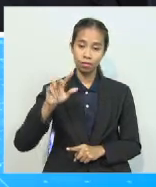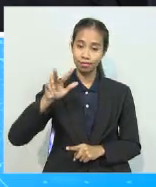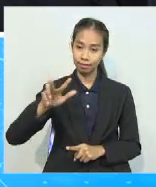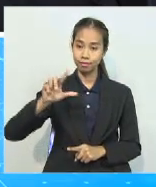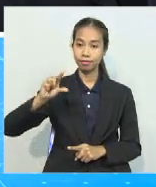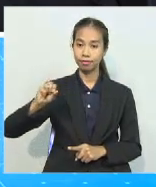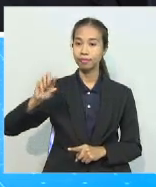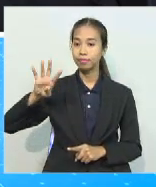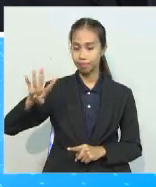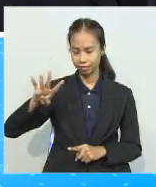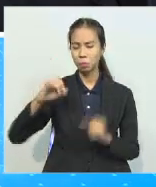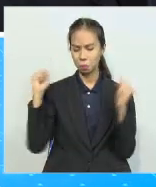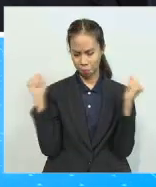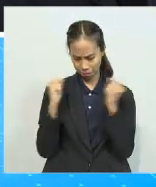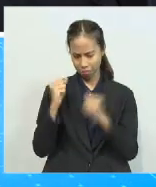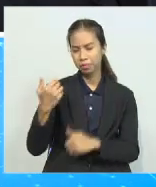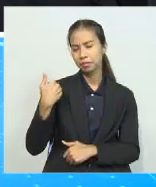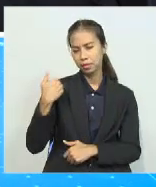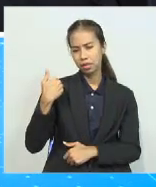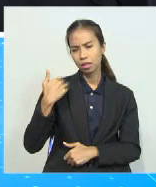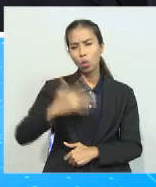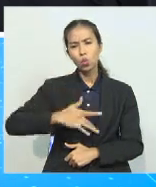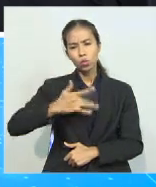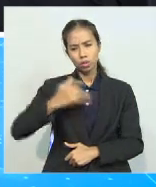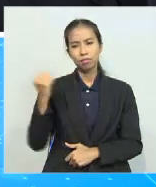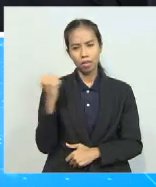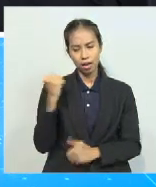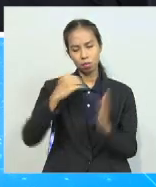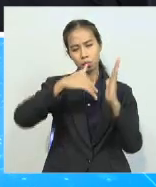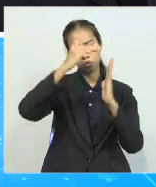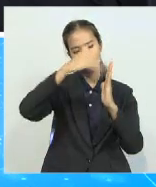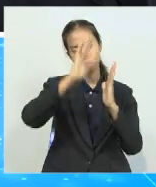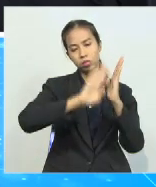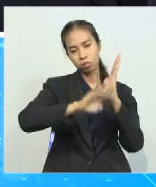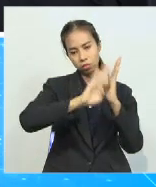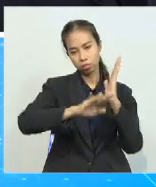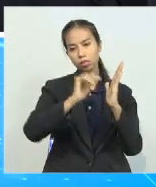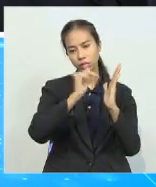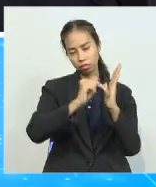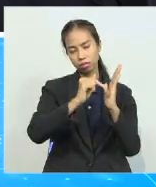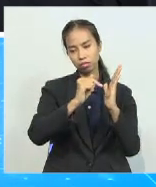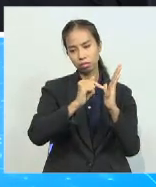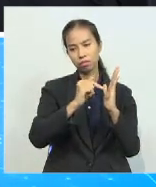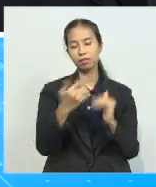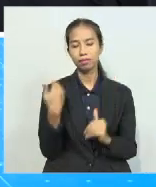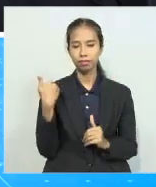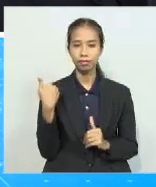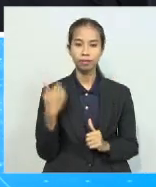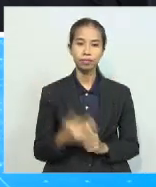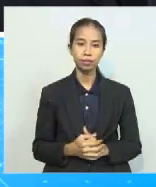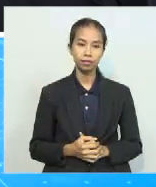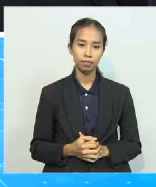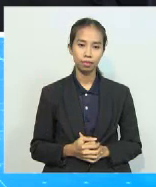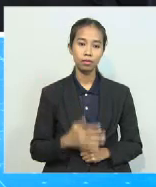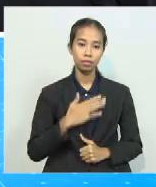24เนี่ยได้สัมผัสอากาศหนาวแน่ๆนะฮะ ทาง ตอนบนของประเทศนะฮะภาคตะวันออกเฉียงเหนือกับภาคเหนือเนี่ยซึ่ง